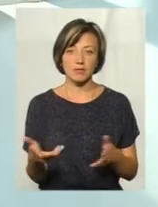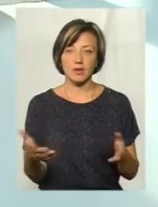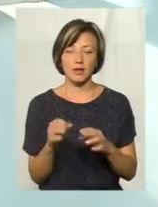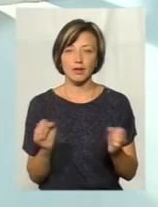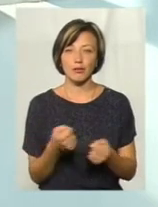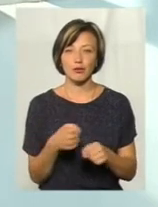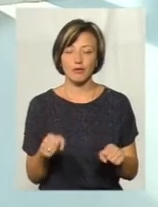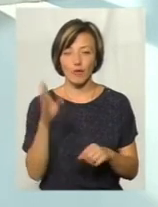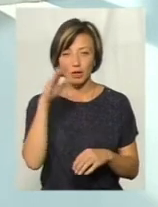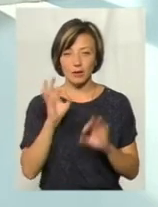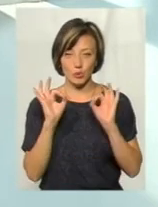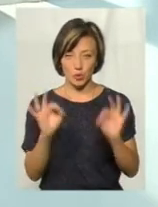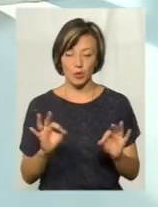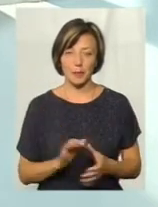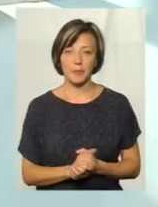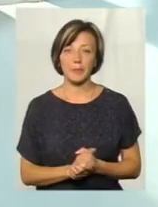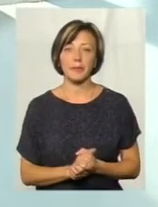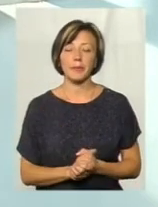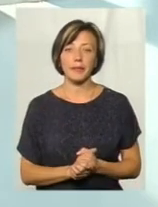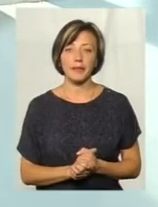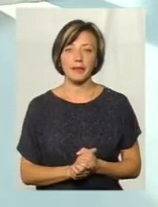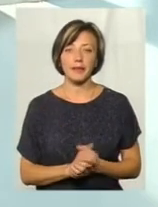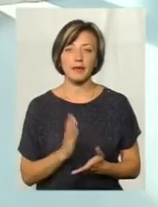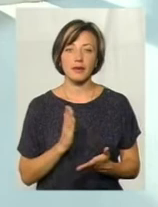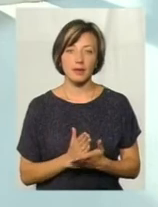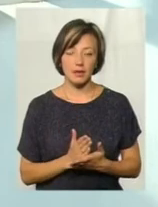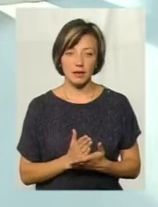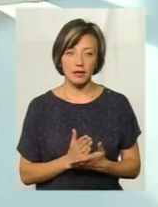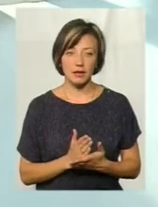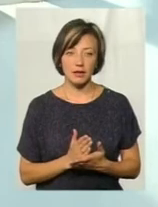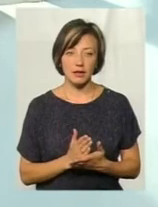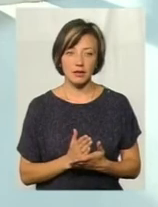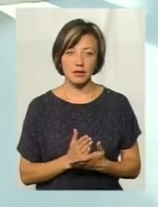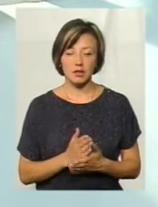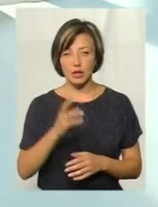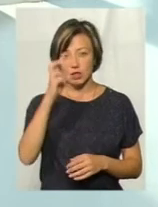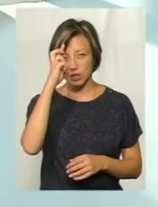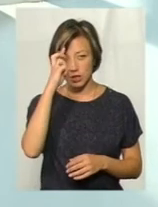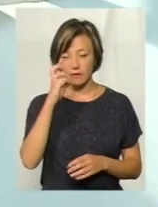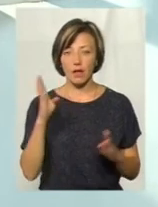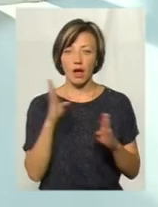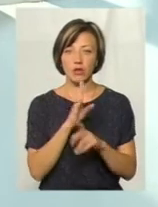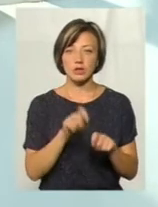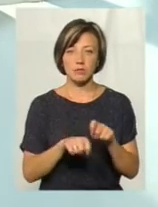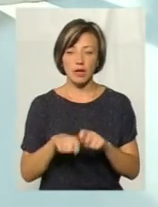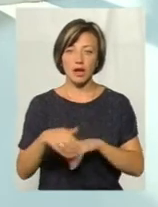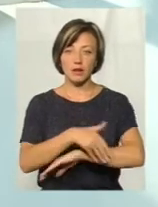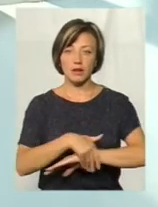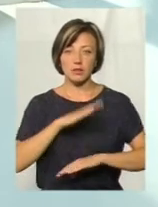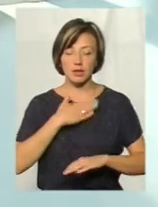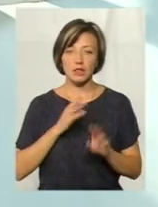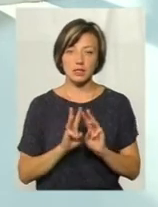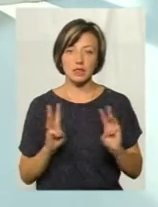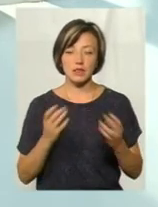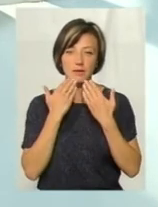болоту. Ще раз наголошую, що є гаряча лінія. Державна екологічна інспекція, є адреса наша, є сайт, будь